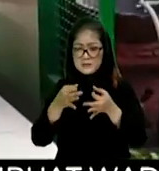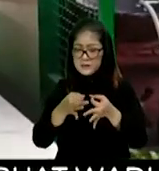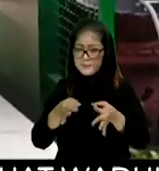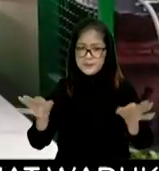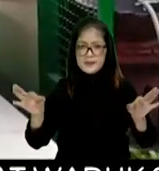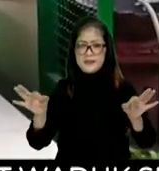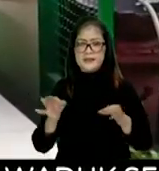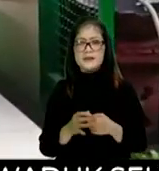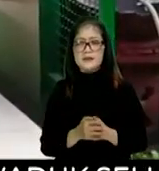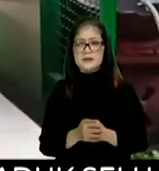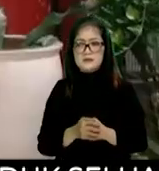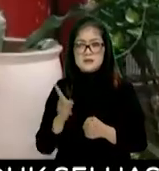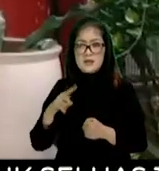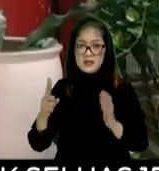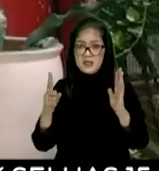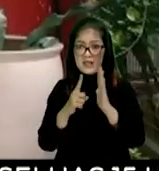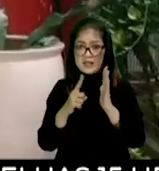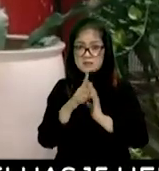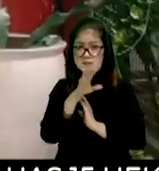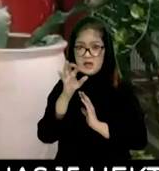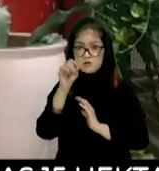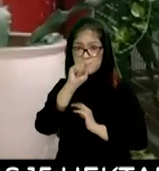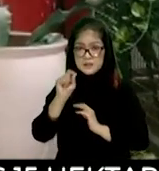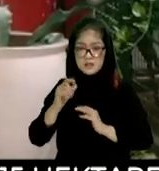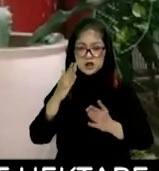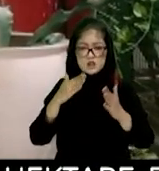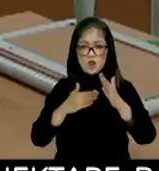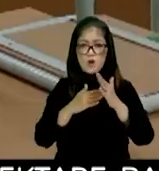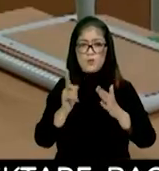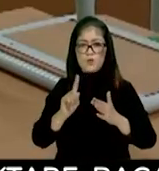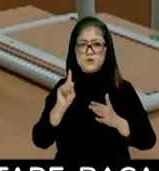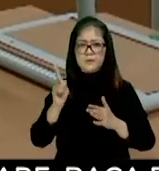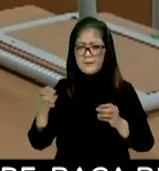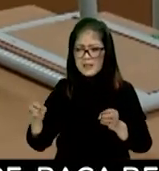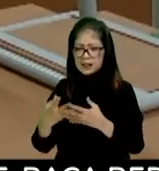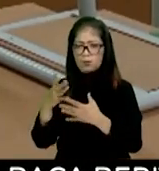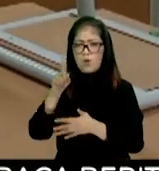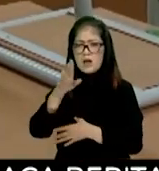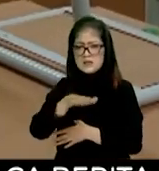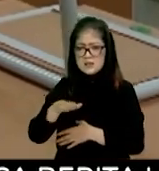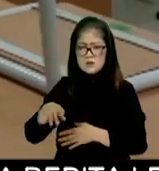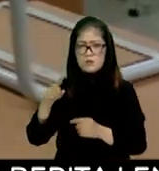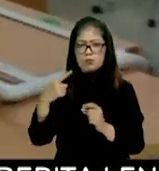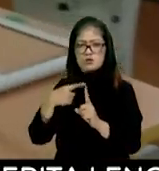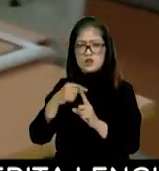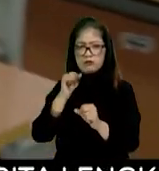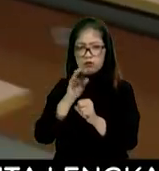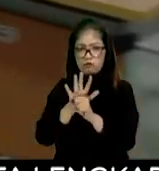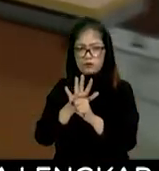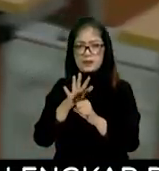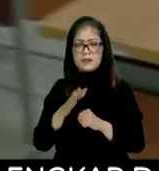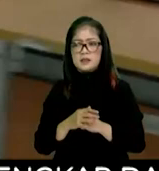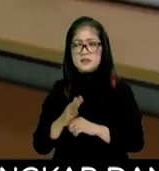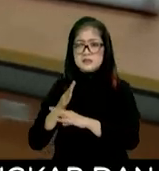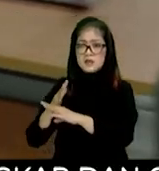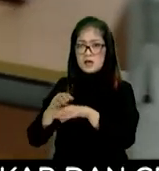pembelajaran tatap muka 100% di sekolah ini dihentikan sementara menyusul seorang siswa positif confignet untuk mencegah penyebaran